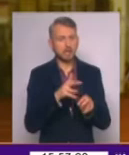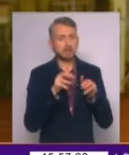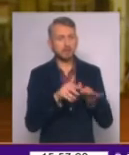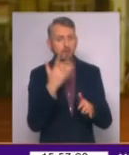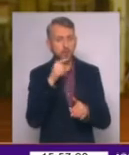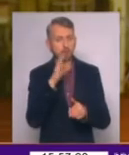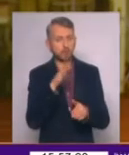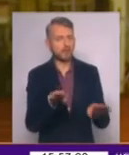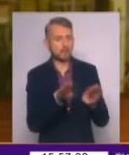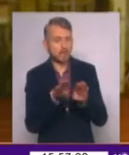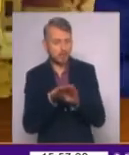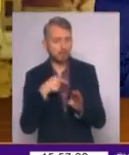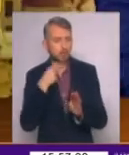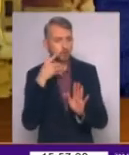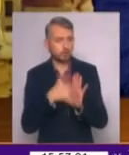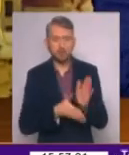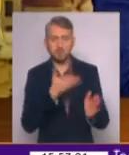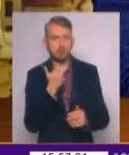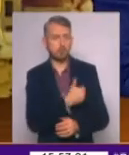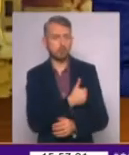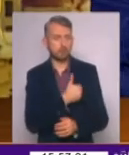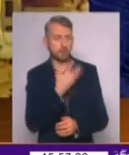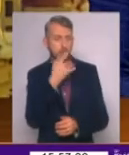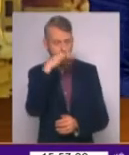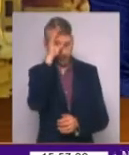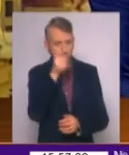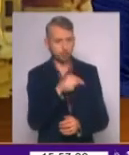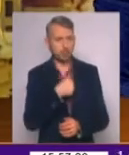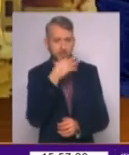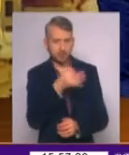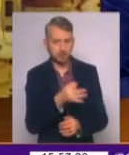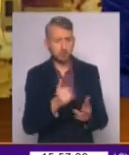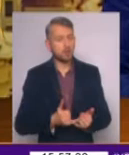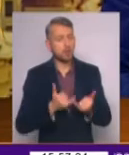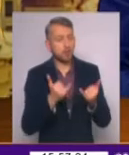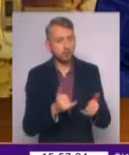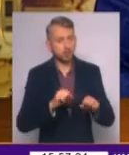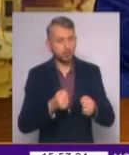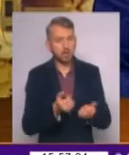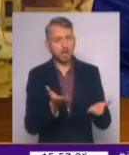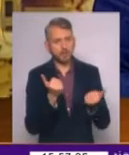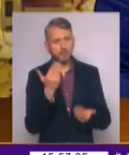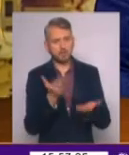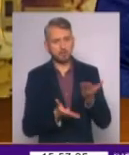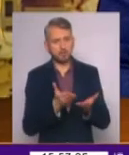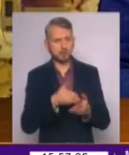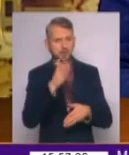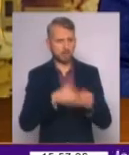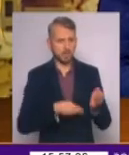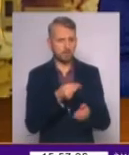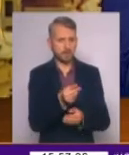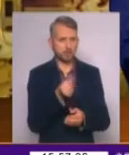вони будуть закриті, і ми зрозуміємо, що нема бажання в нас поліції, ну тоді ми скажемо, шановні друзі, а давайте, напевно, тоді припинимо